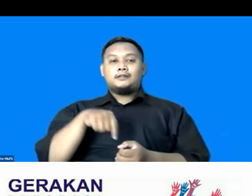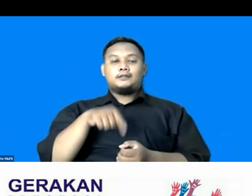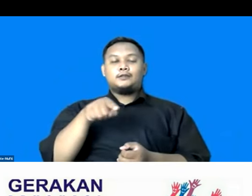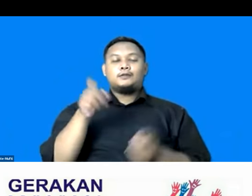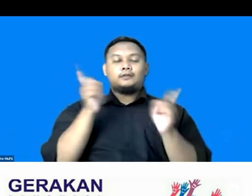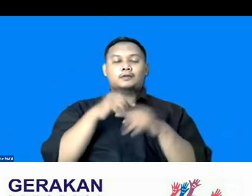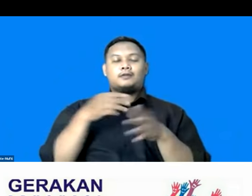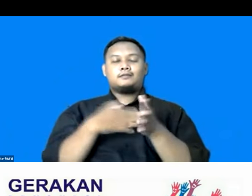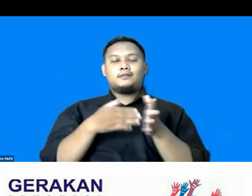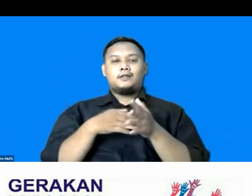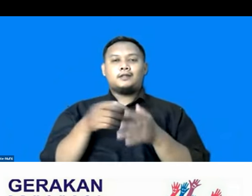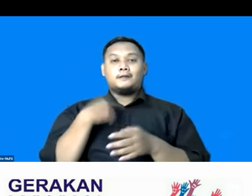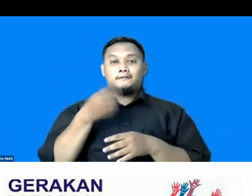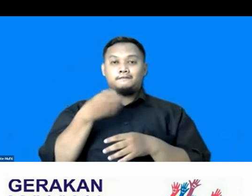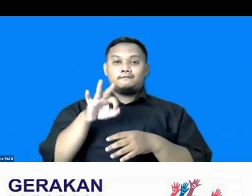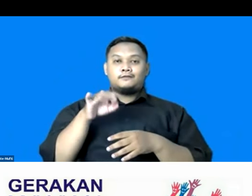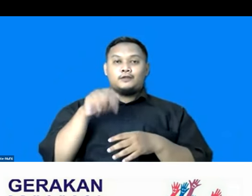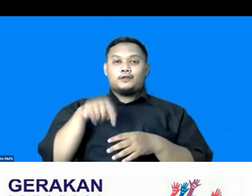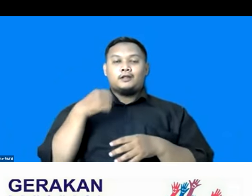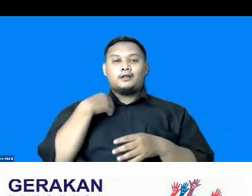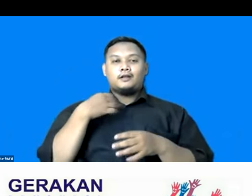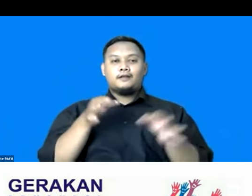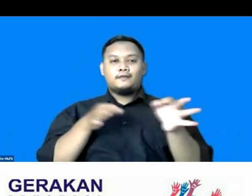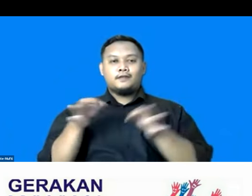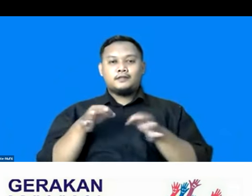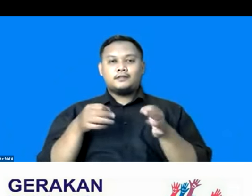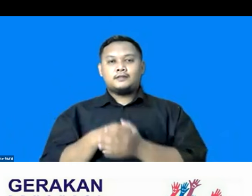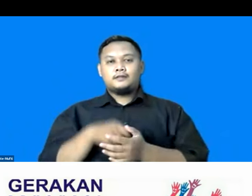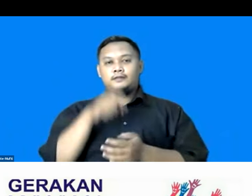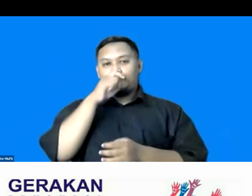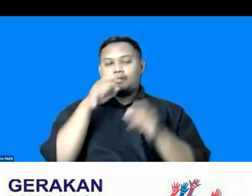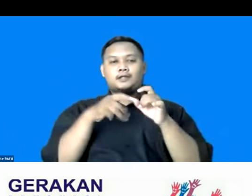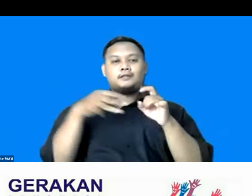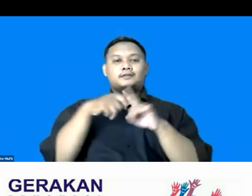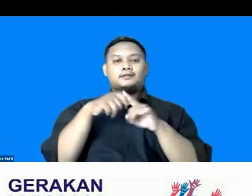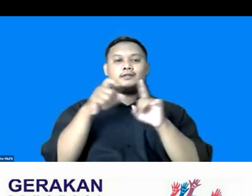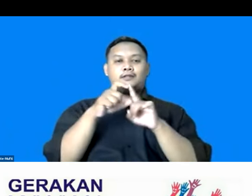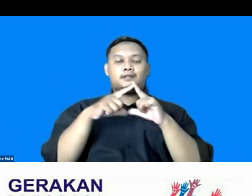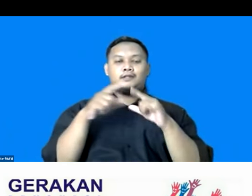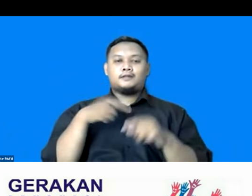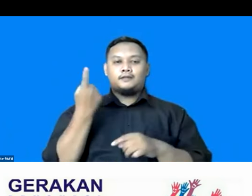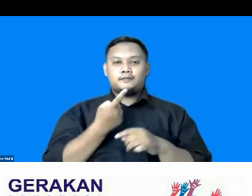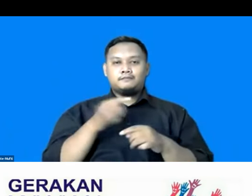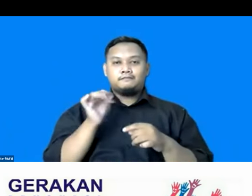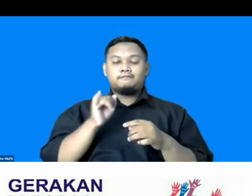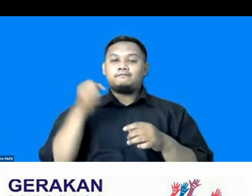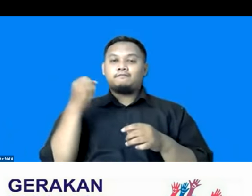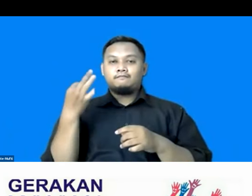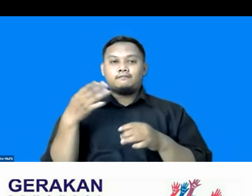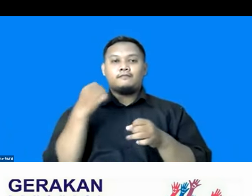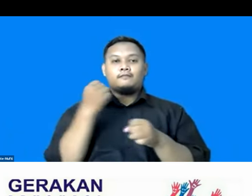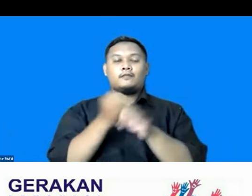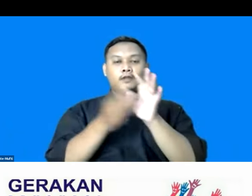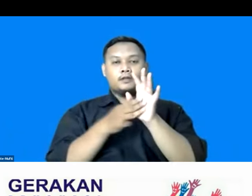tantangan. Kami baru-baru ini difasilitasi oleh almarhum Pak Sekda kami bersama dengan beberapa GM